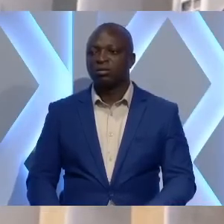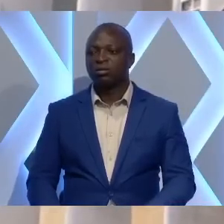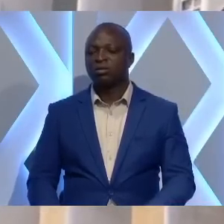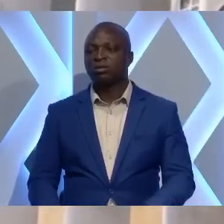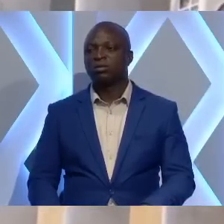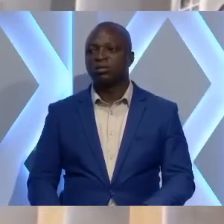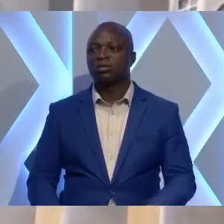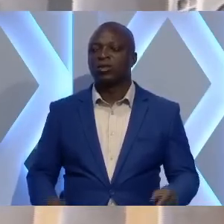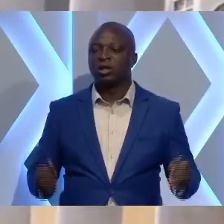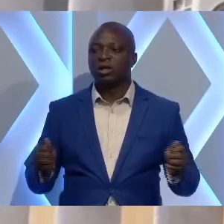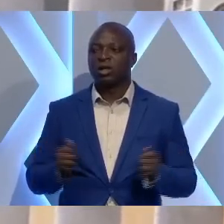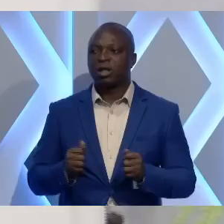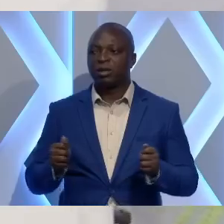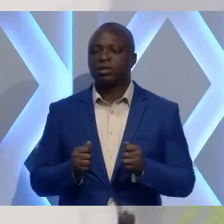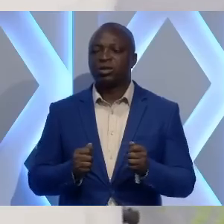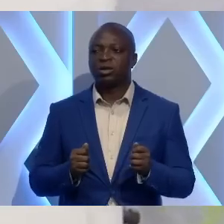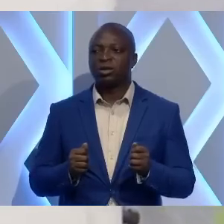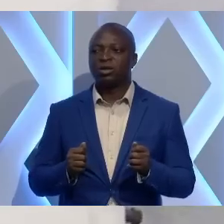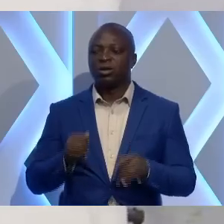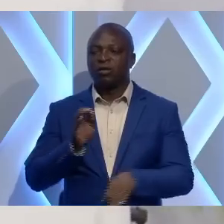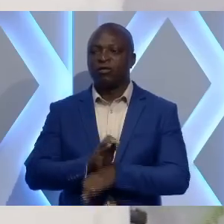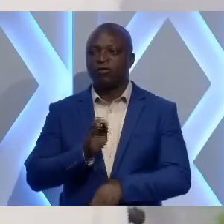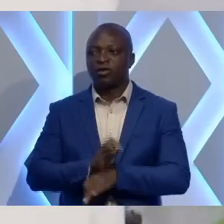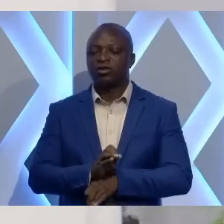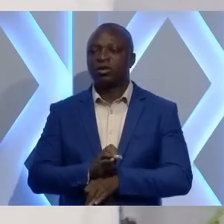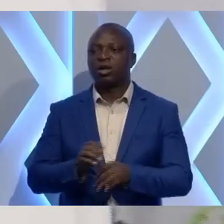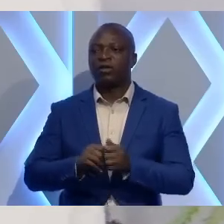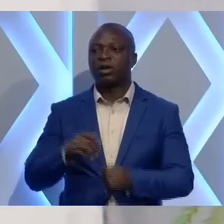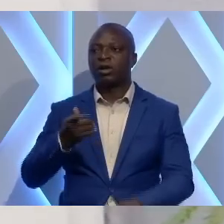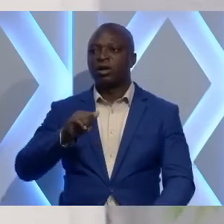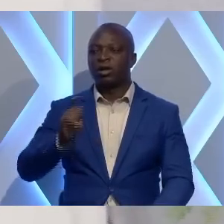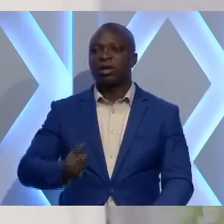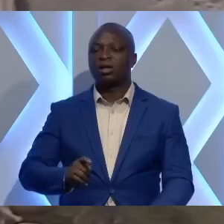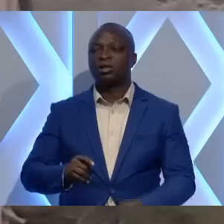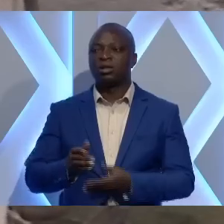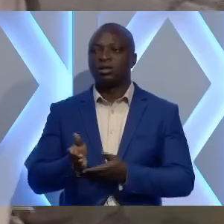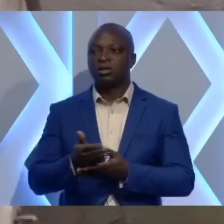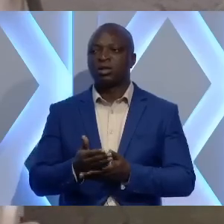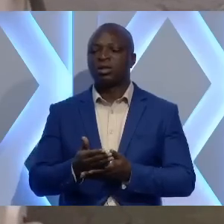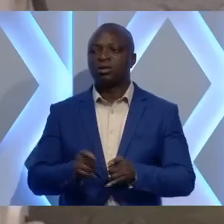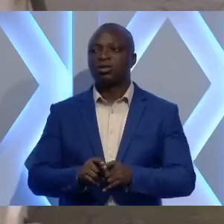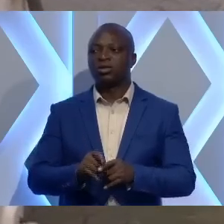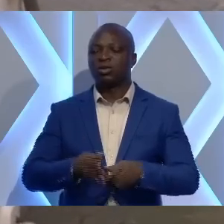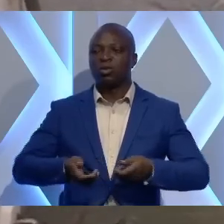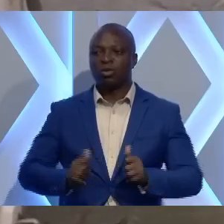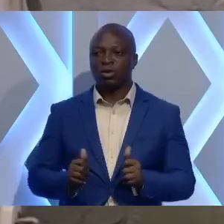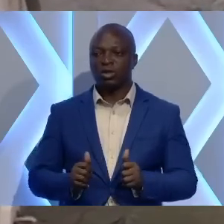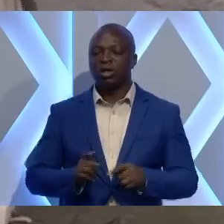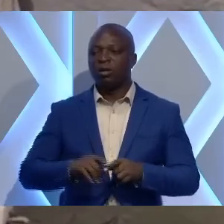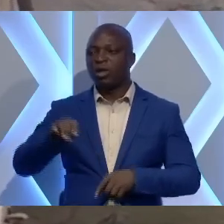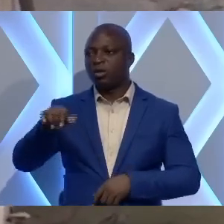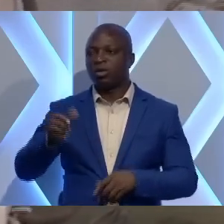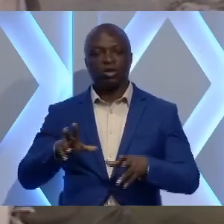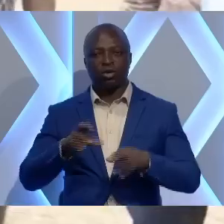Les climatiseurs et les réfrigérateurs fonctionnent à base de gaz. Certains des produits réfrigérants sont autorisés, mais d'autres